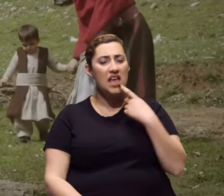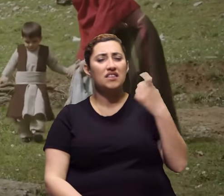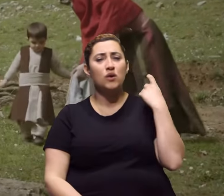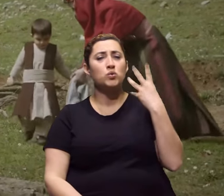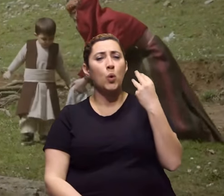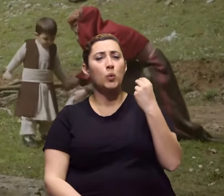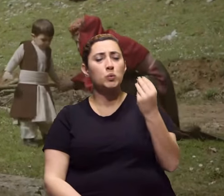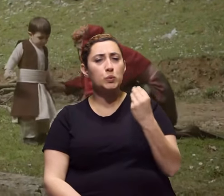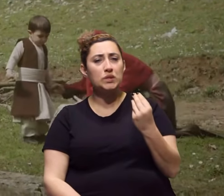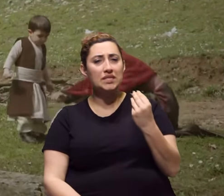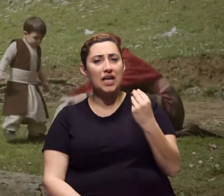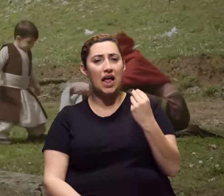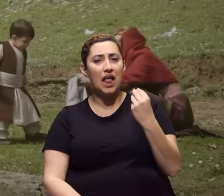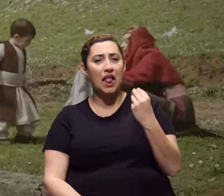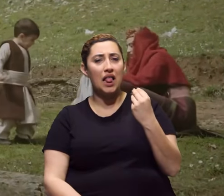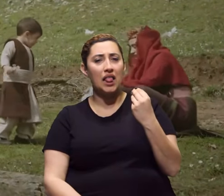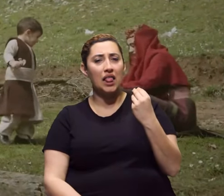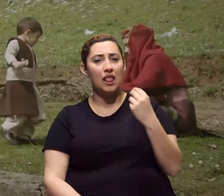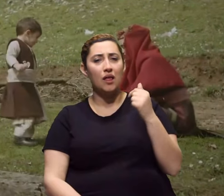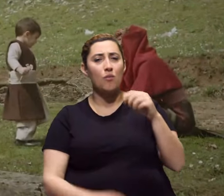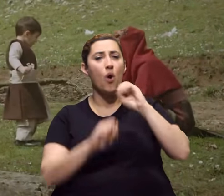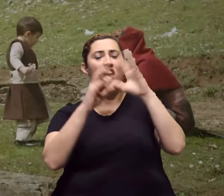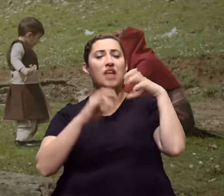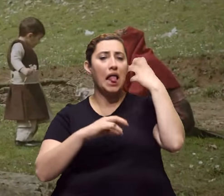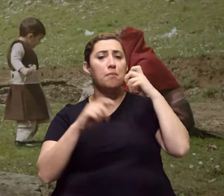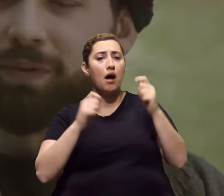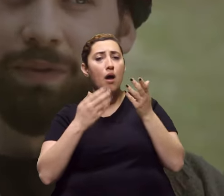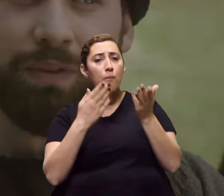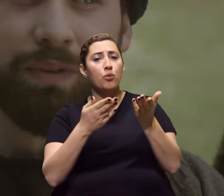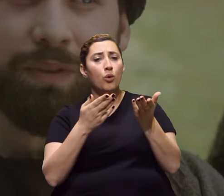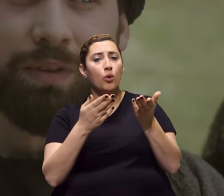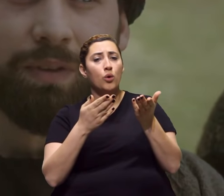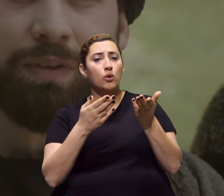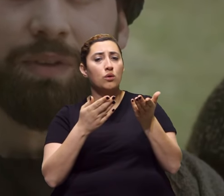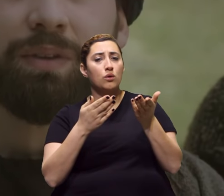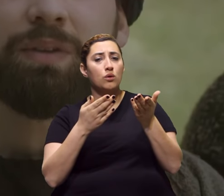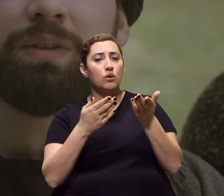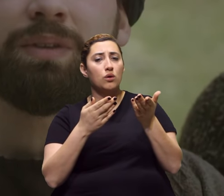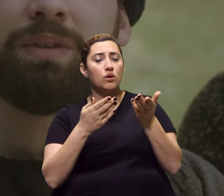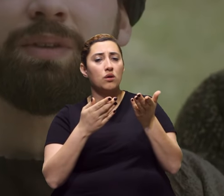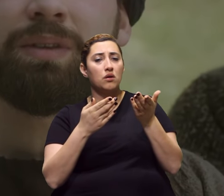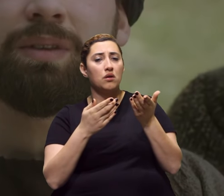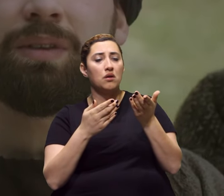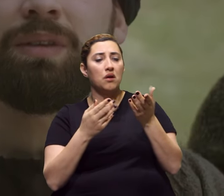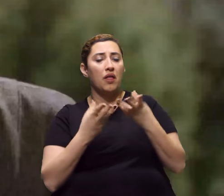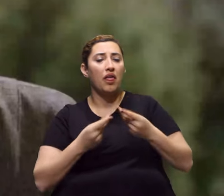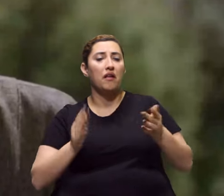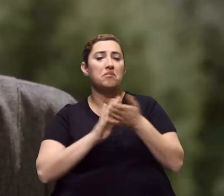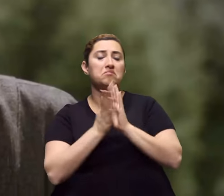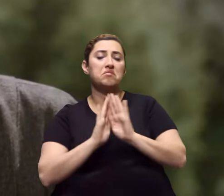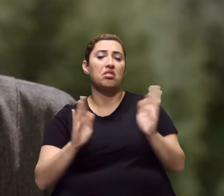Eskiden çok güzel elması olur idi bu ağacın. Adem ağaca baktı. Farıdı gitti.